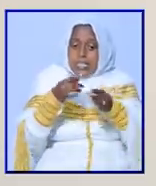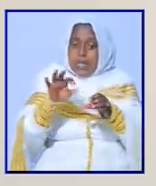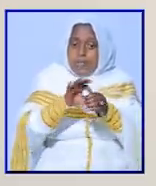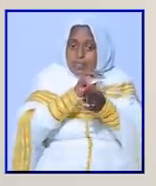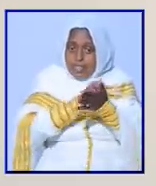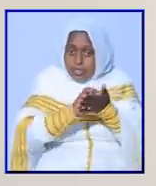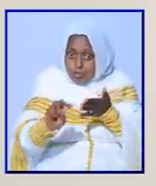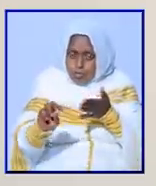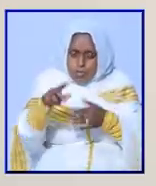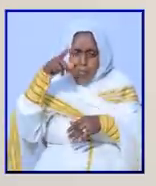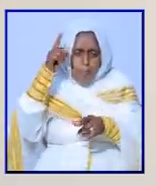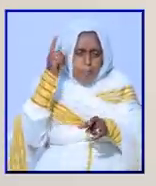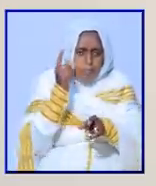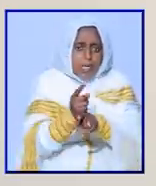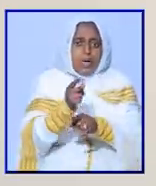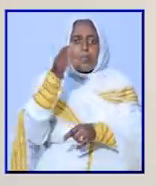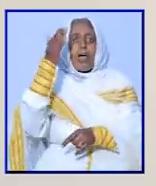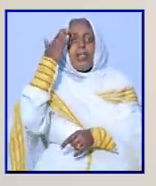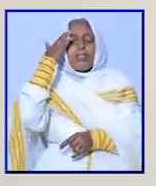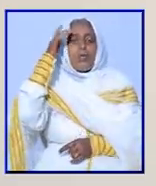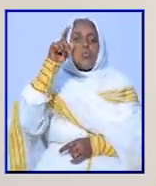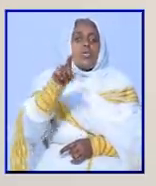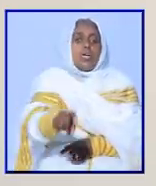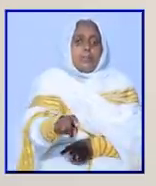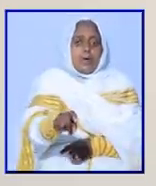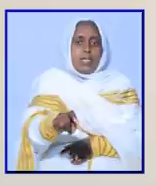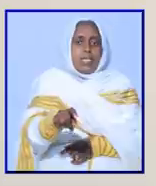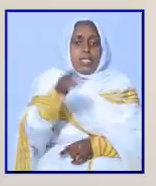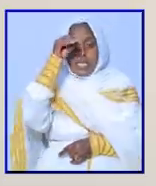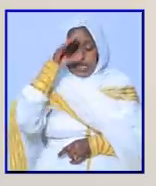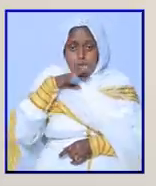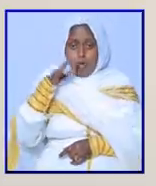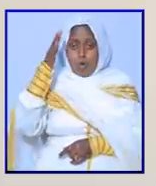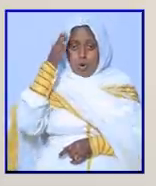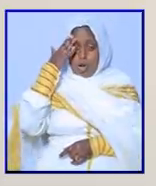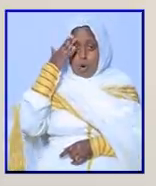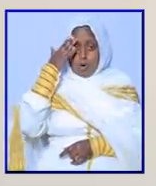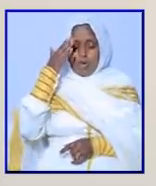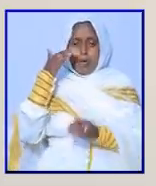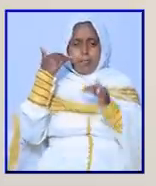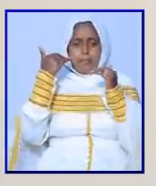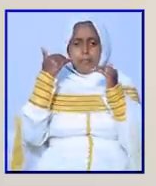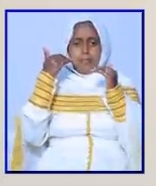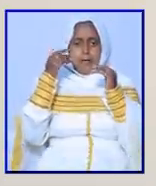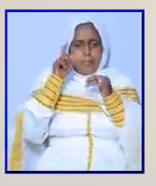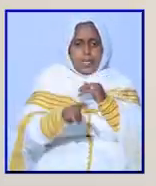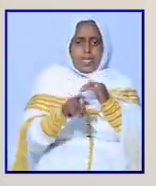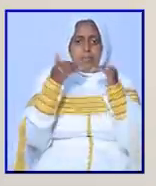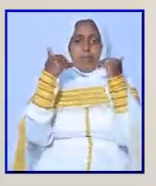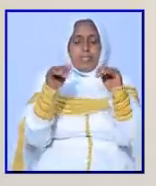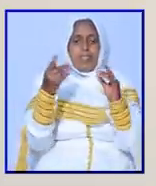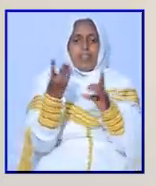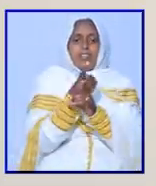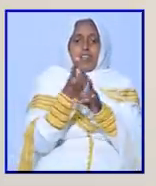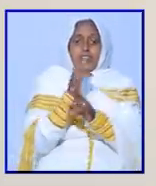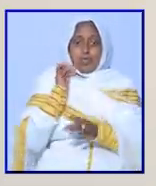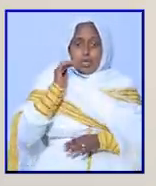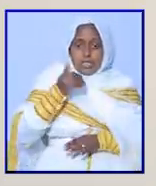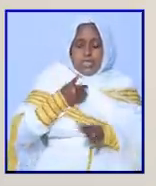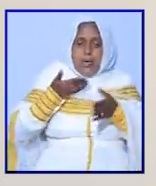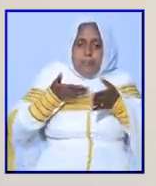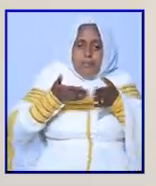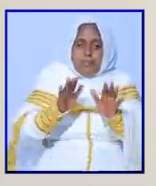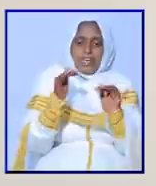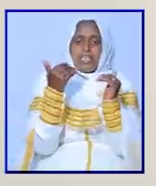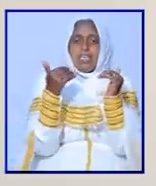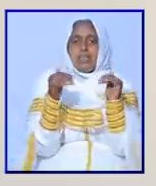ስለ መንፈስ ቅዱስ በሚገባ ልታውቁ ይገባል። ሰው ሊያውቅ በሚገባው ልክ ተፈጥሯችን